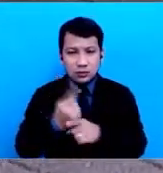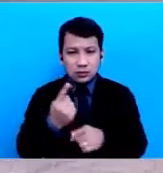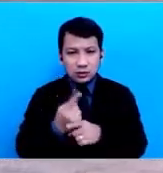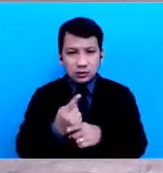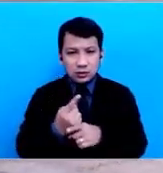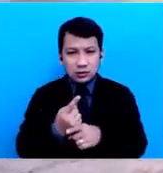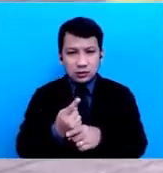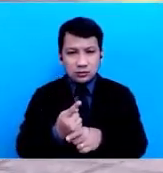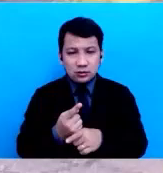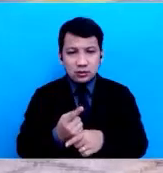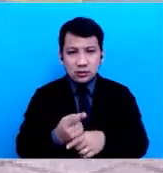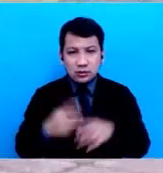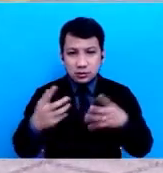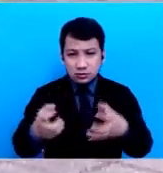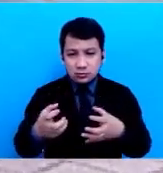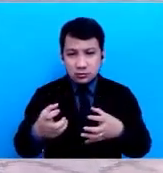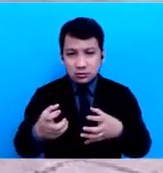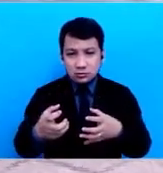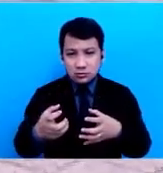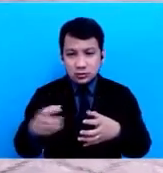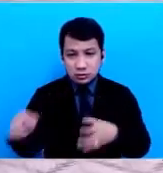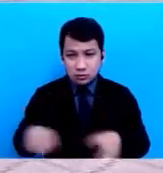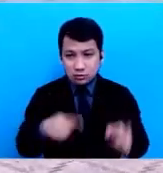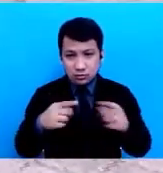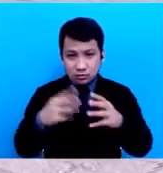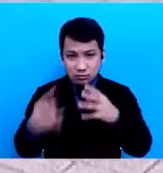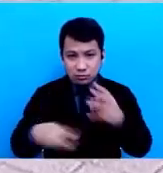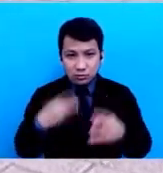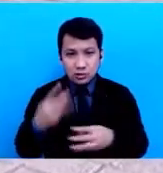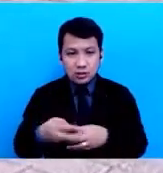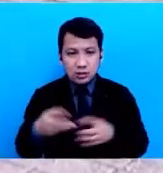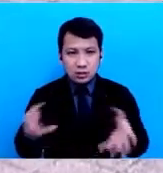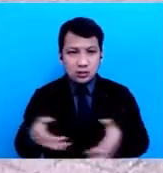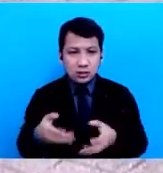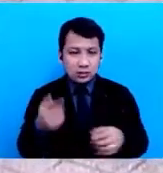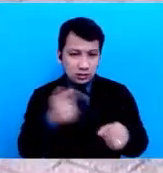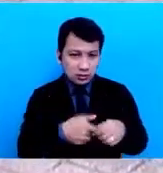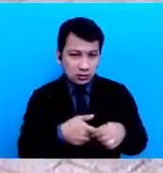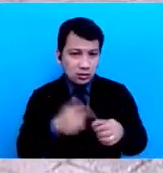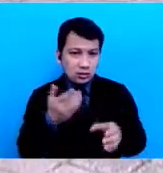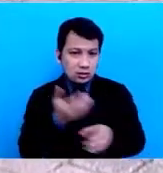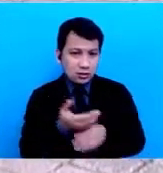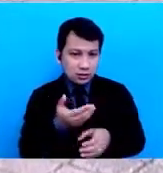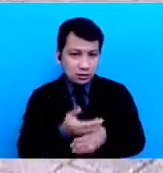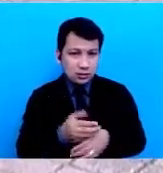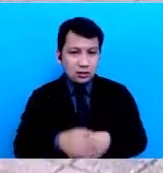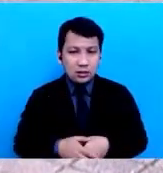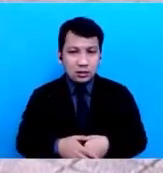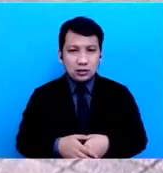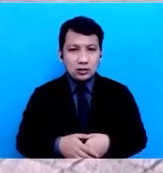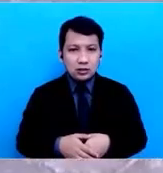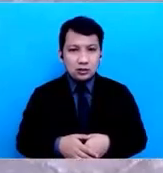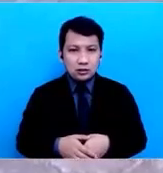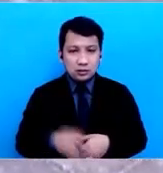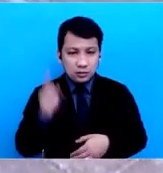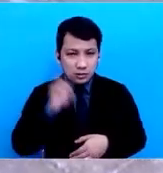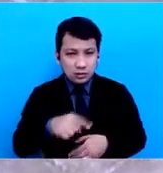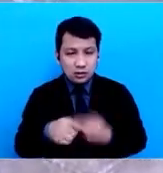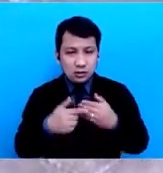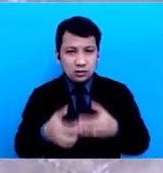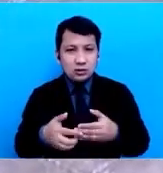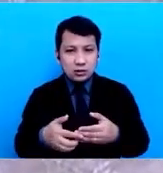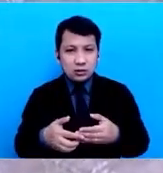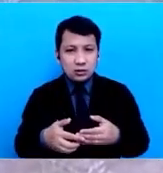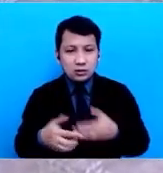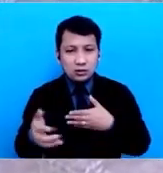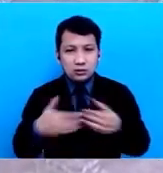pressure o tigas ng gulong para hindi mataas kumonsumo ng gasolina ang sasakyan. Tires are designed to run at optimum efficiency with a